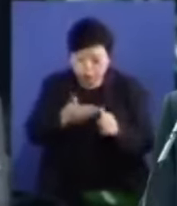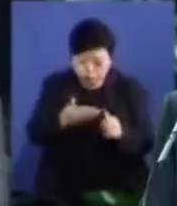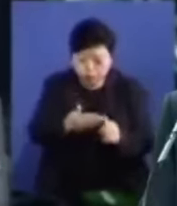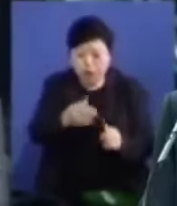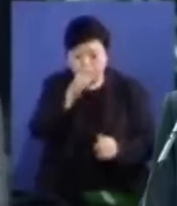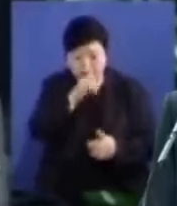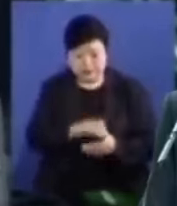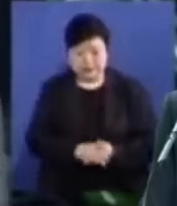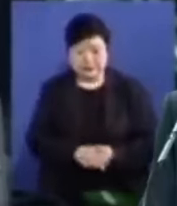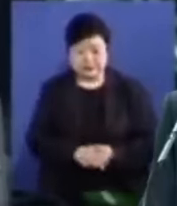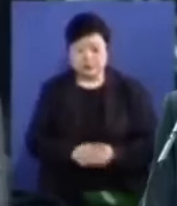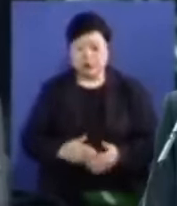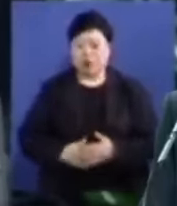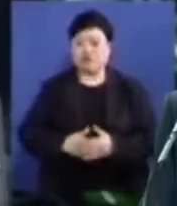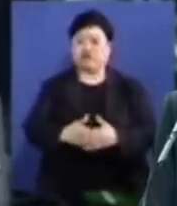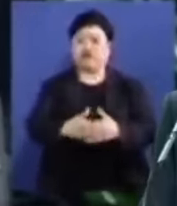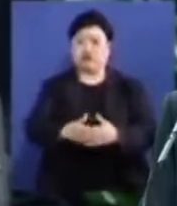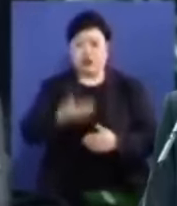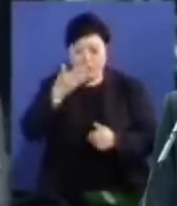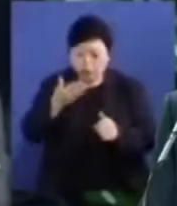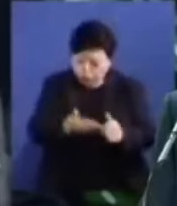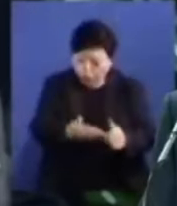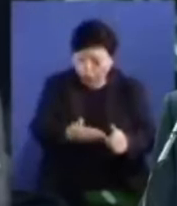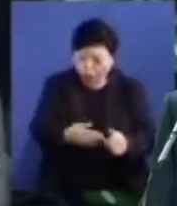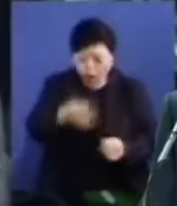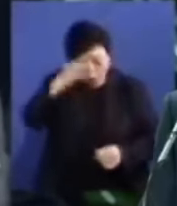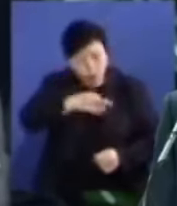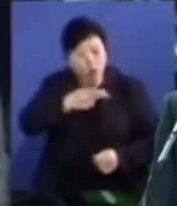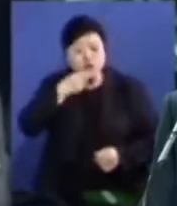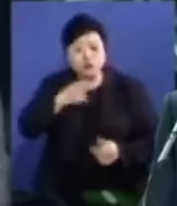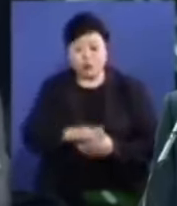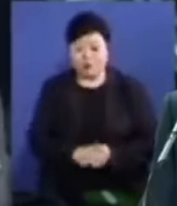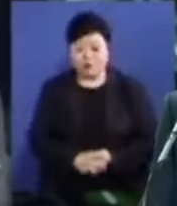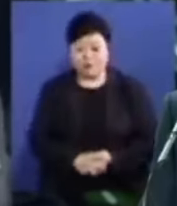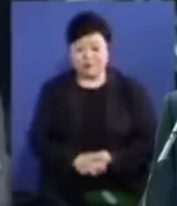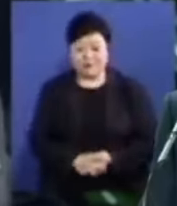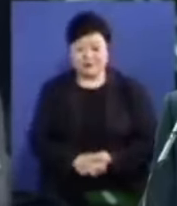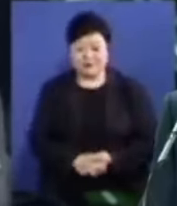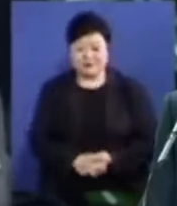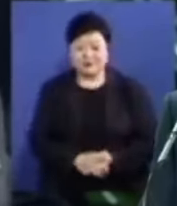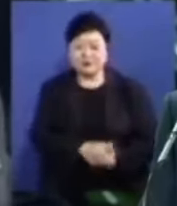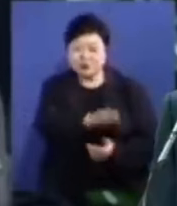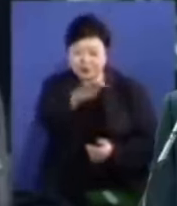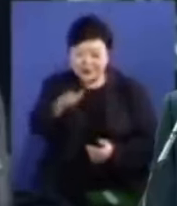있지 배가 부른 사람에게 바프는 효과 없어요. 우리